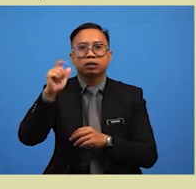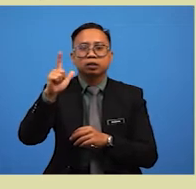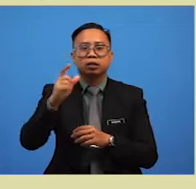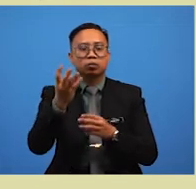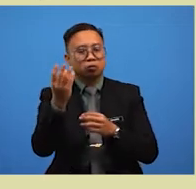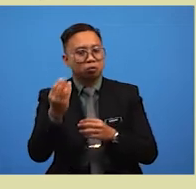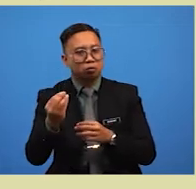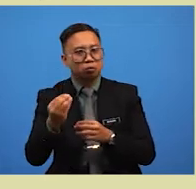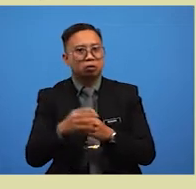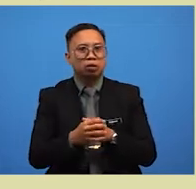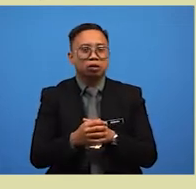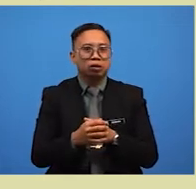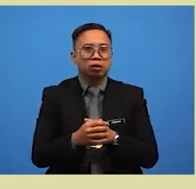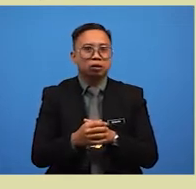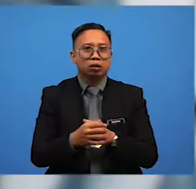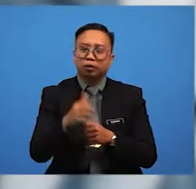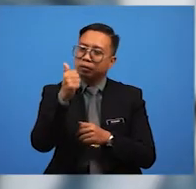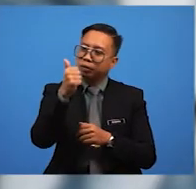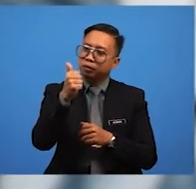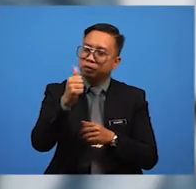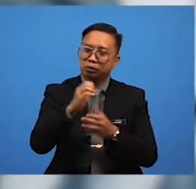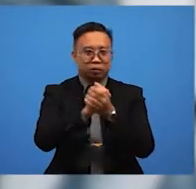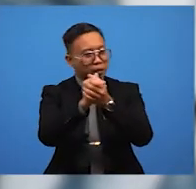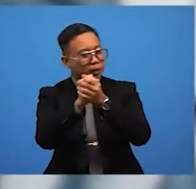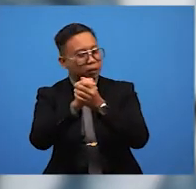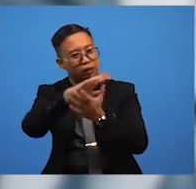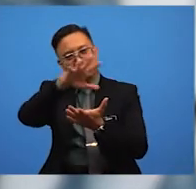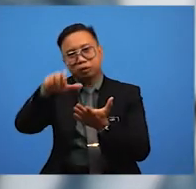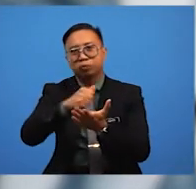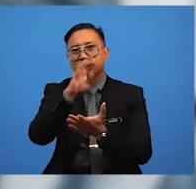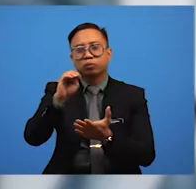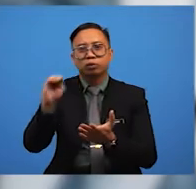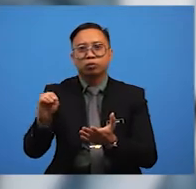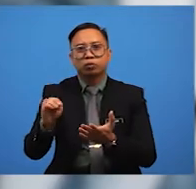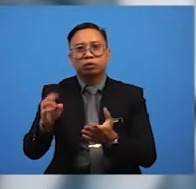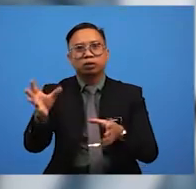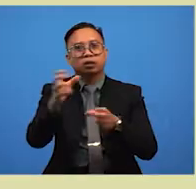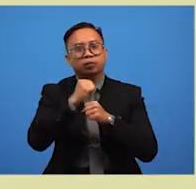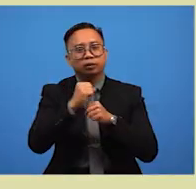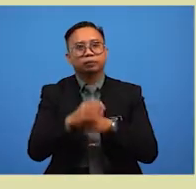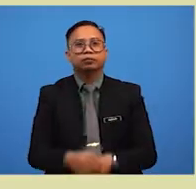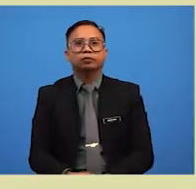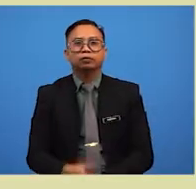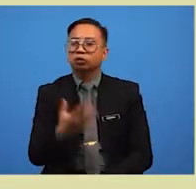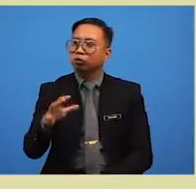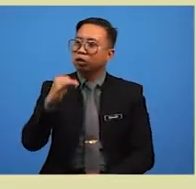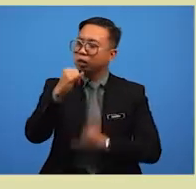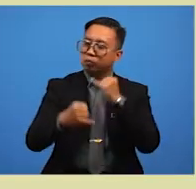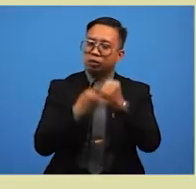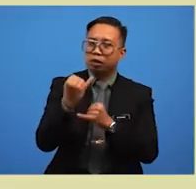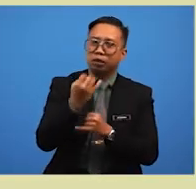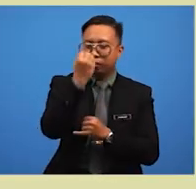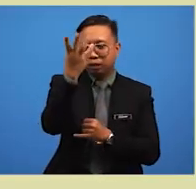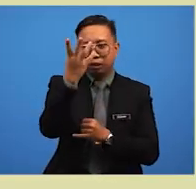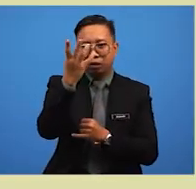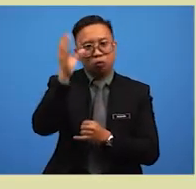ialah luluh hawa kimia. Syabas kepada semua murid yang mengikuti kelas hari ini. Anda telah berjaya